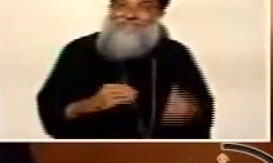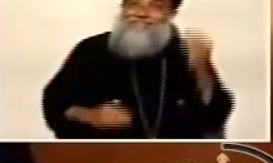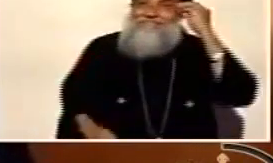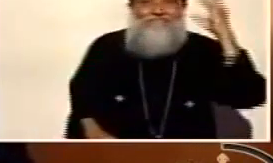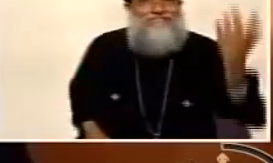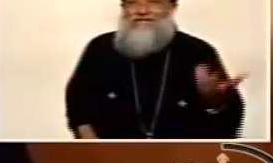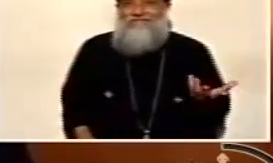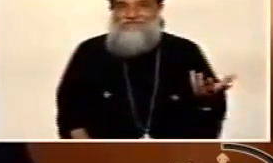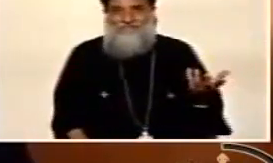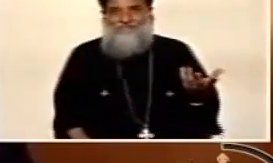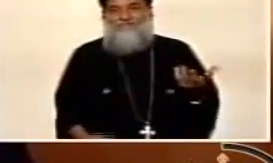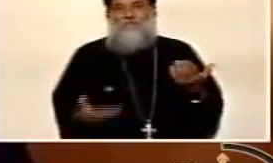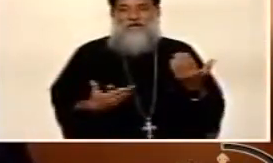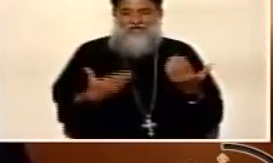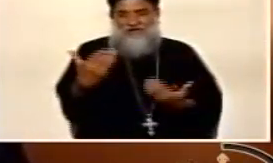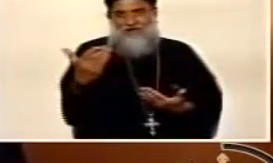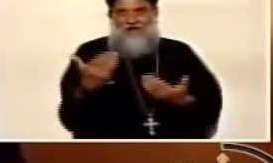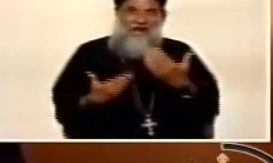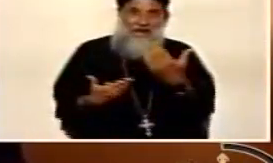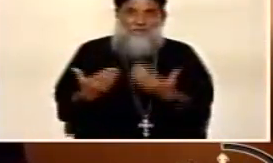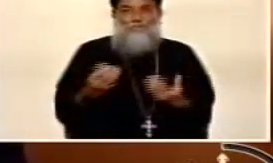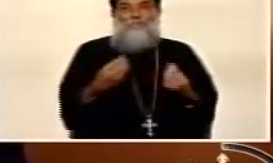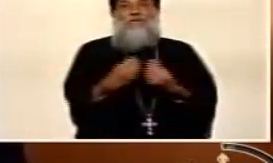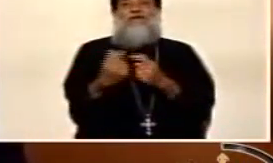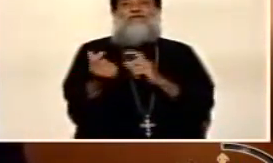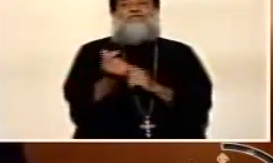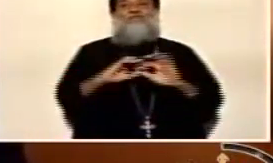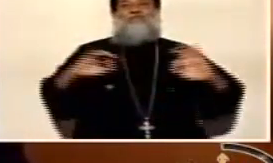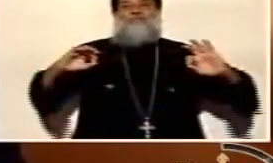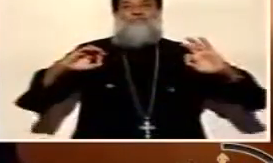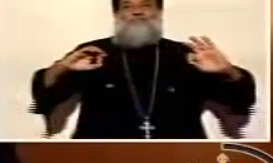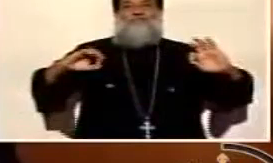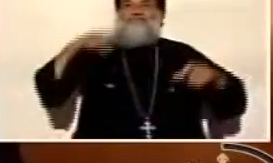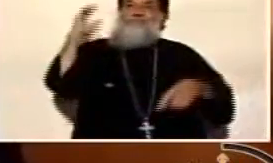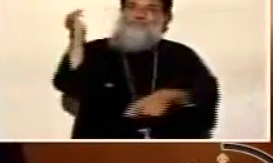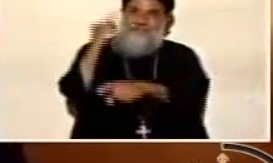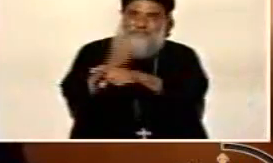الوصف اللي بيقدمه بينصح